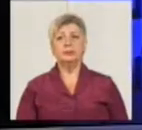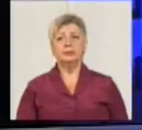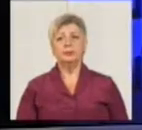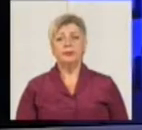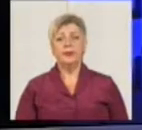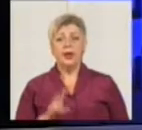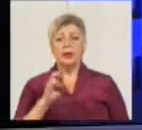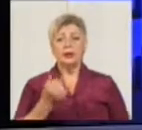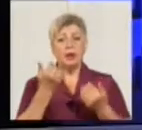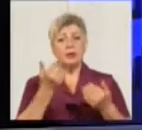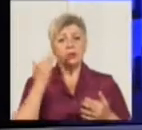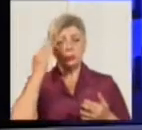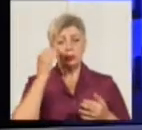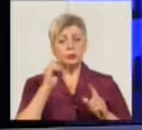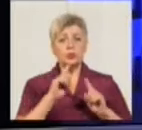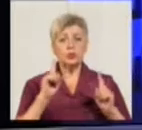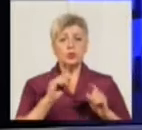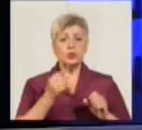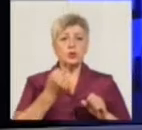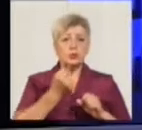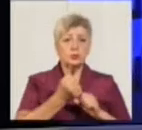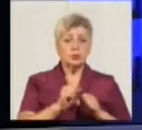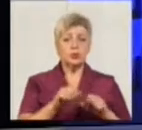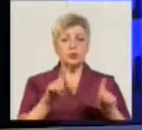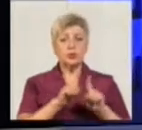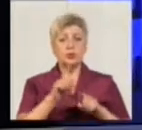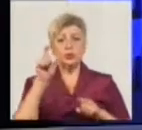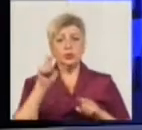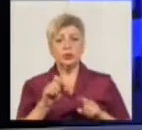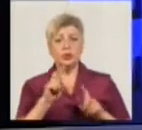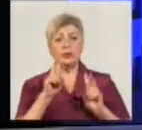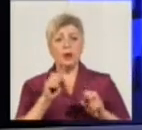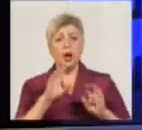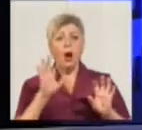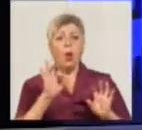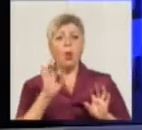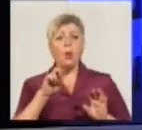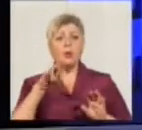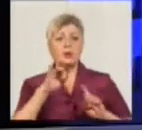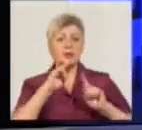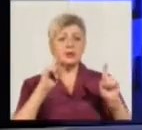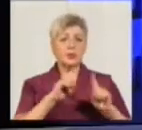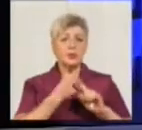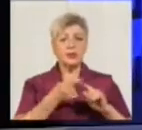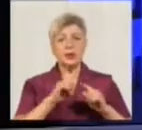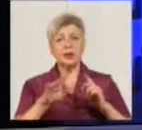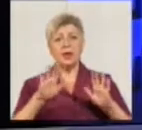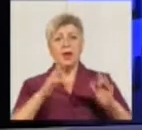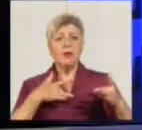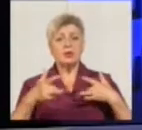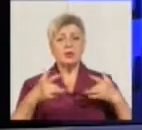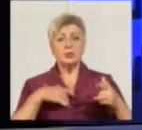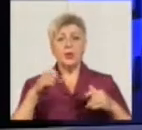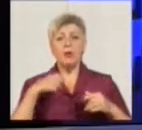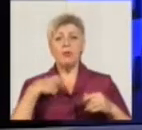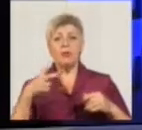На вашу думку, що змусило таку людину, як оперний співак, який виступав у Франції, який бачив багато міст і його